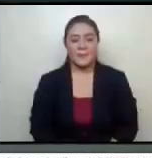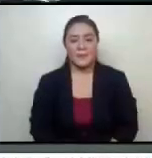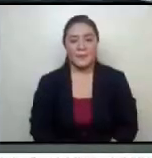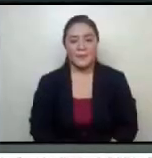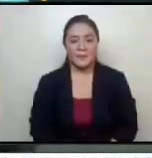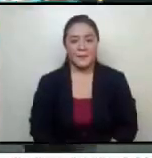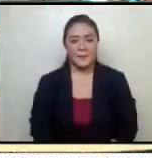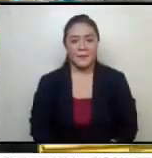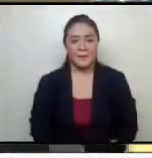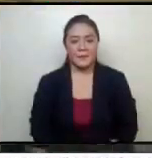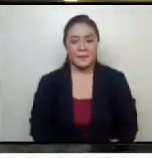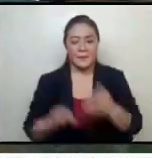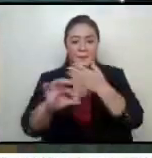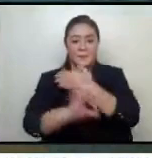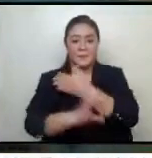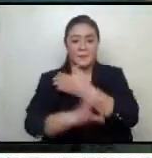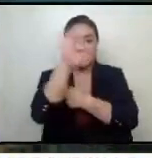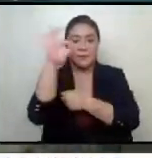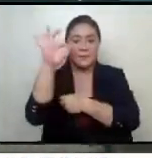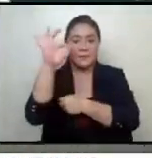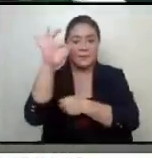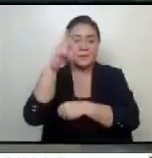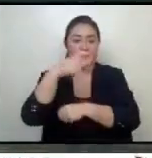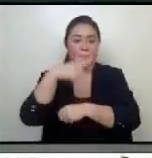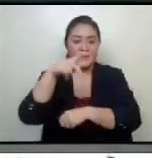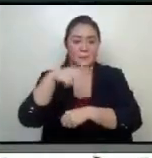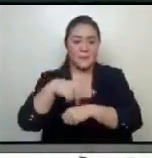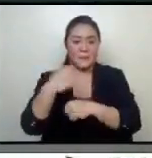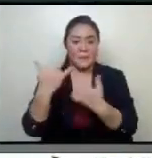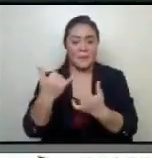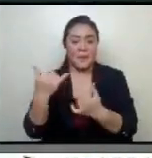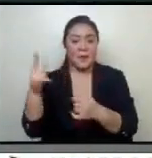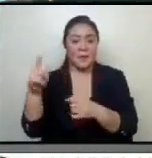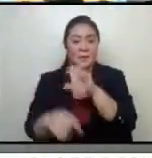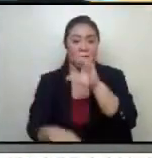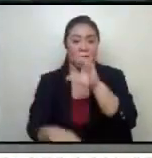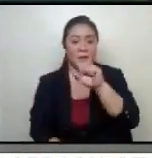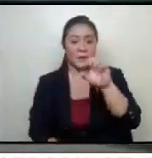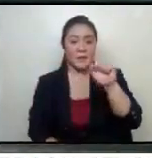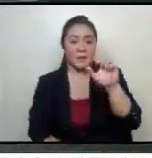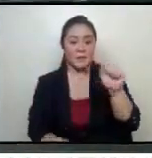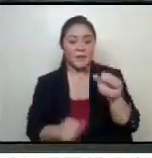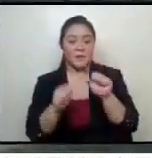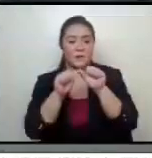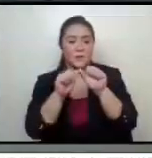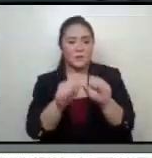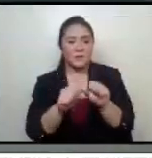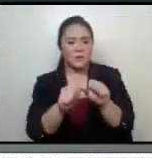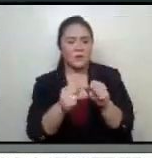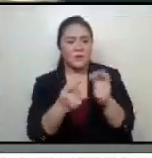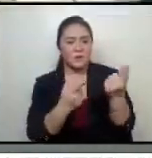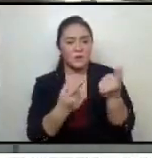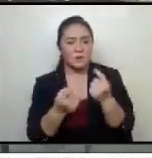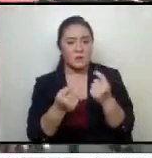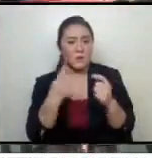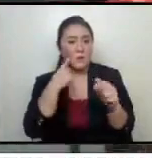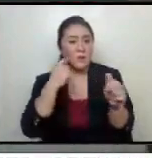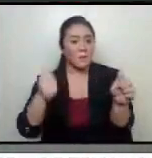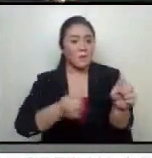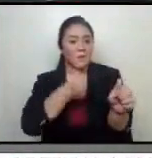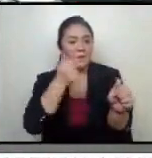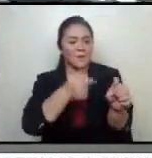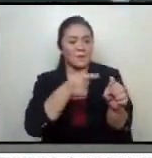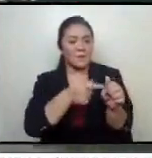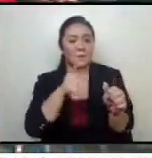Rise and shine, Aljo. Tuloy-tuloy ang paghahabol ng Social Security System o SSS sa ilang mga employers dahil sa non-remittance